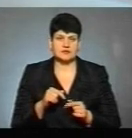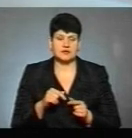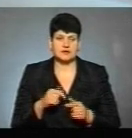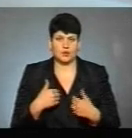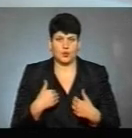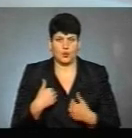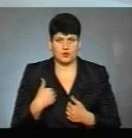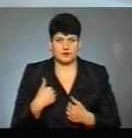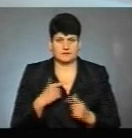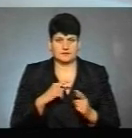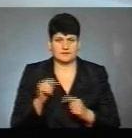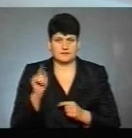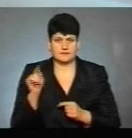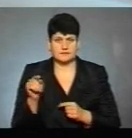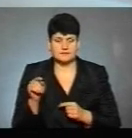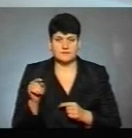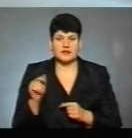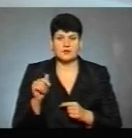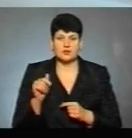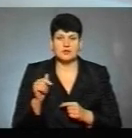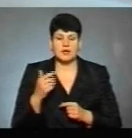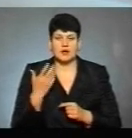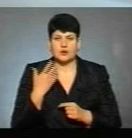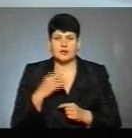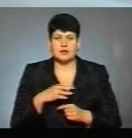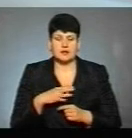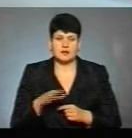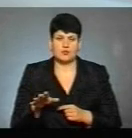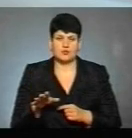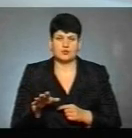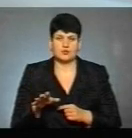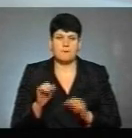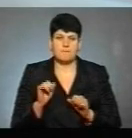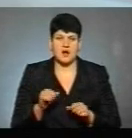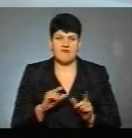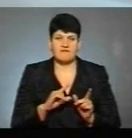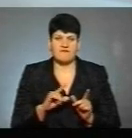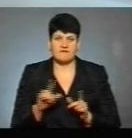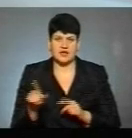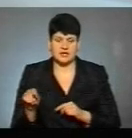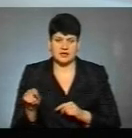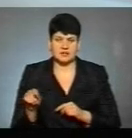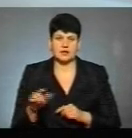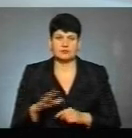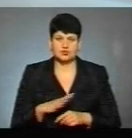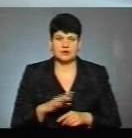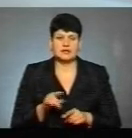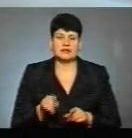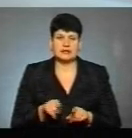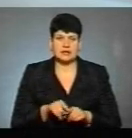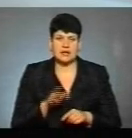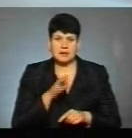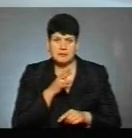рвалися на, ну, тоді, як знаєте, не було права виїхати, була.